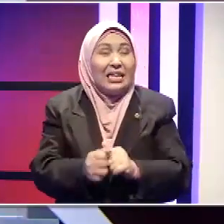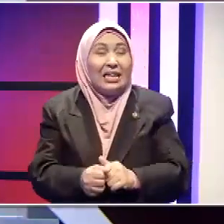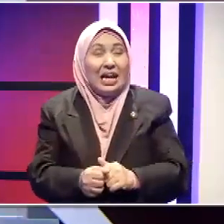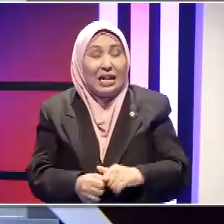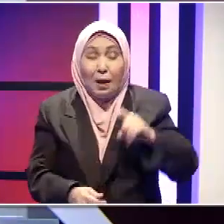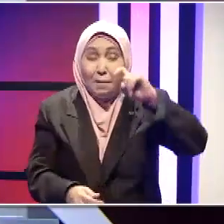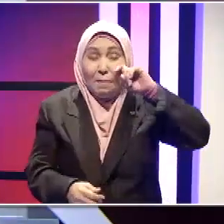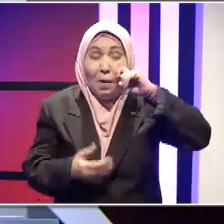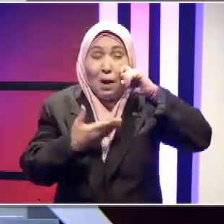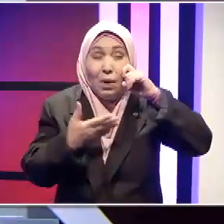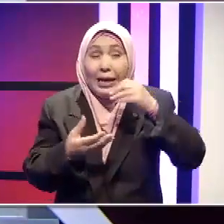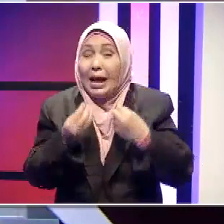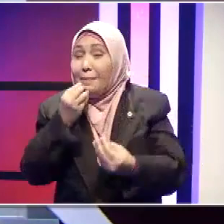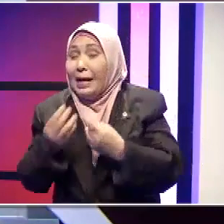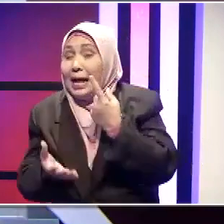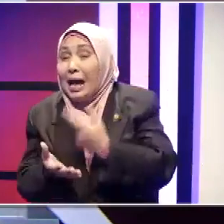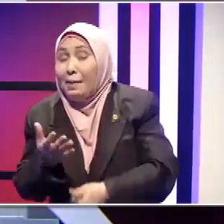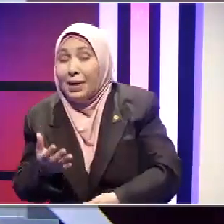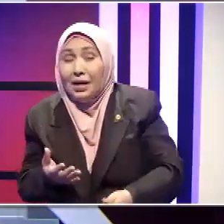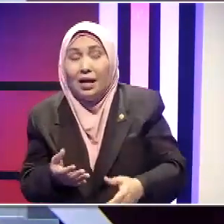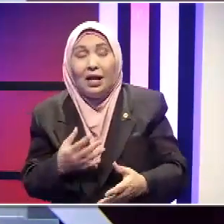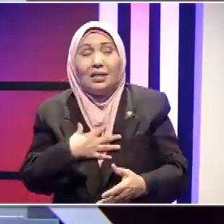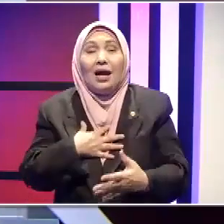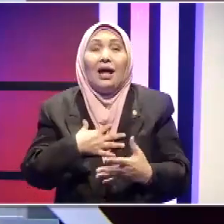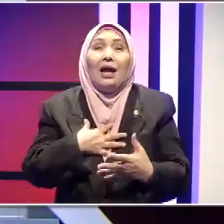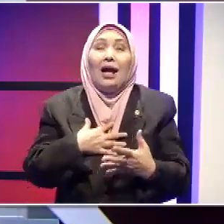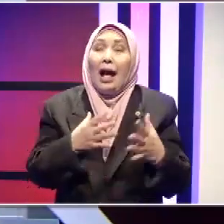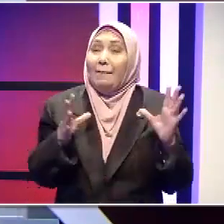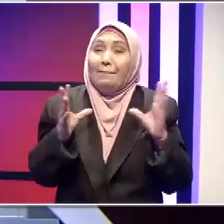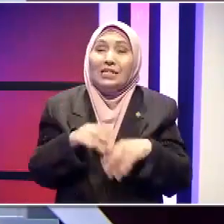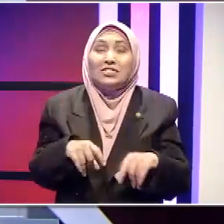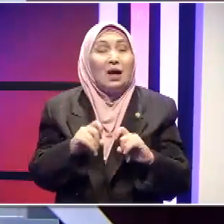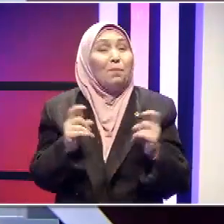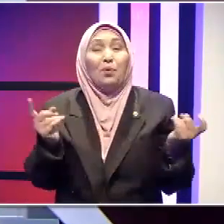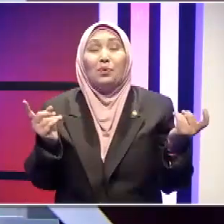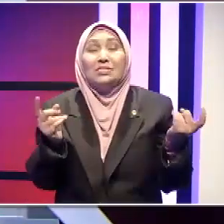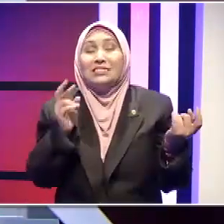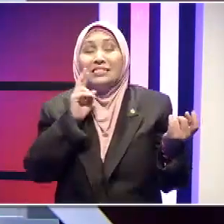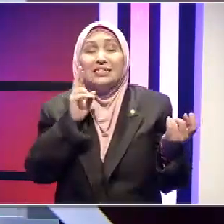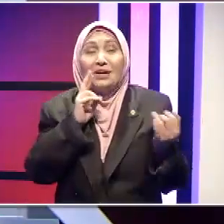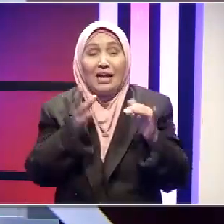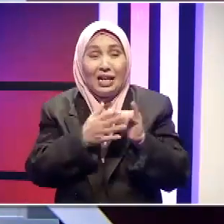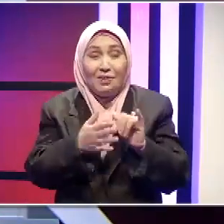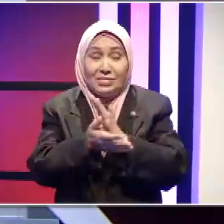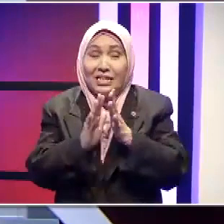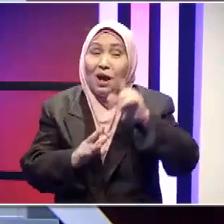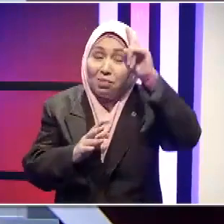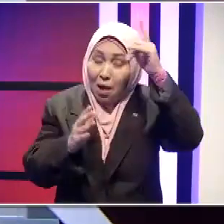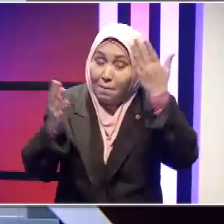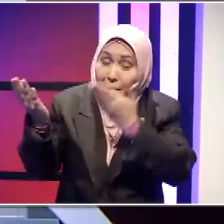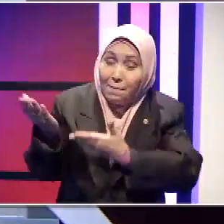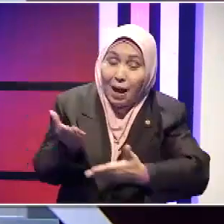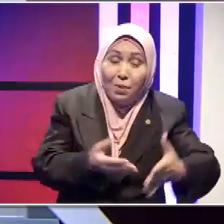bawang didatangi enak makan apa itu restoran tersebut jadi membawakan